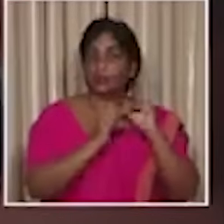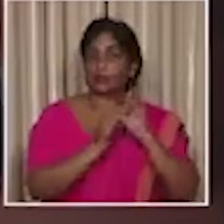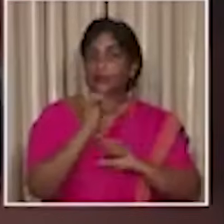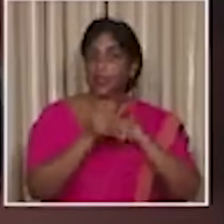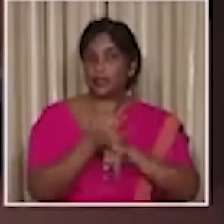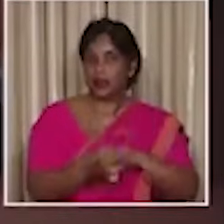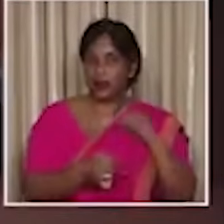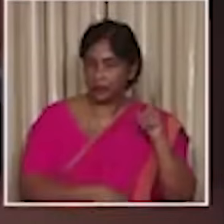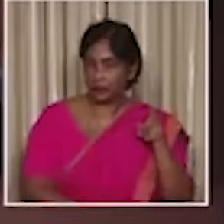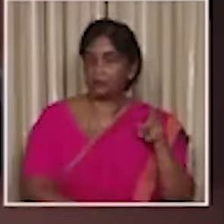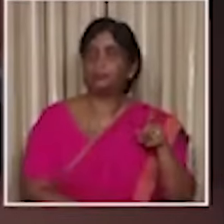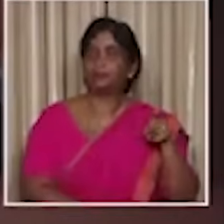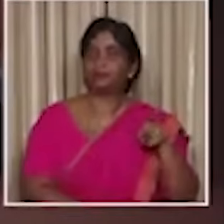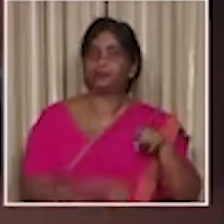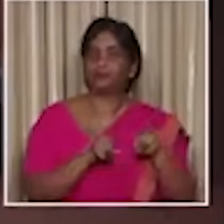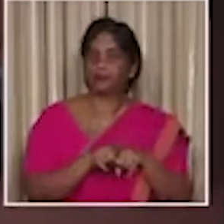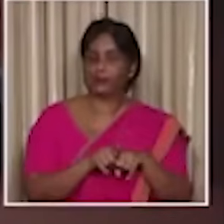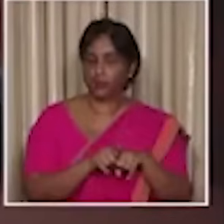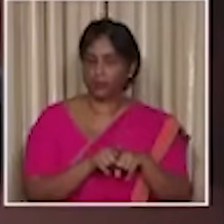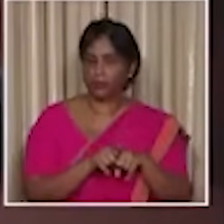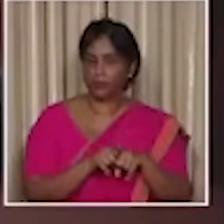ලේකම්වරයාත් ඒ වගේම